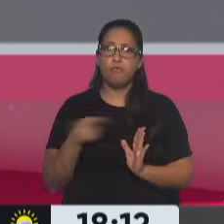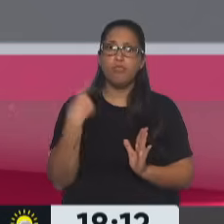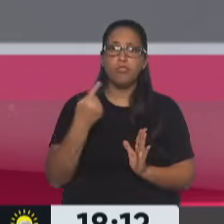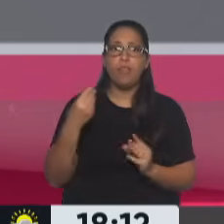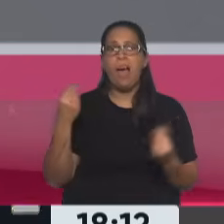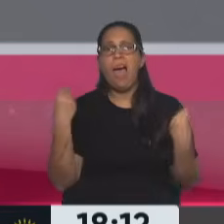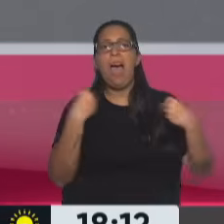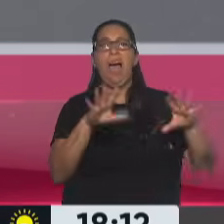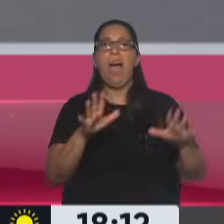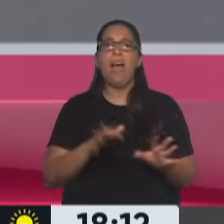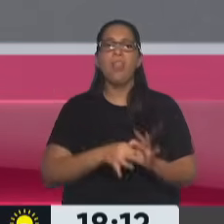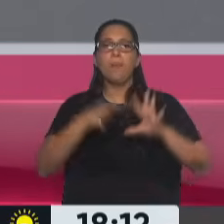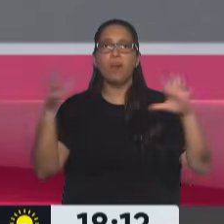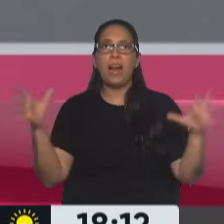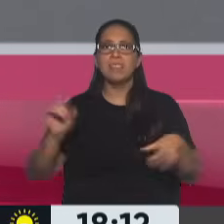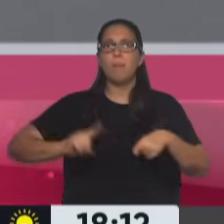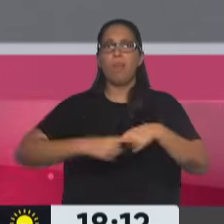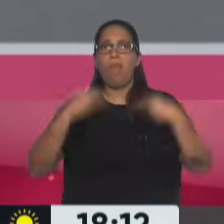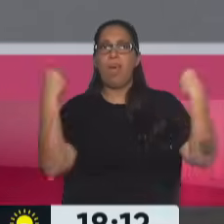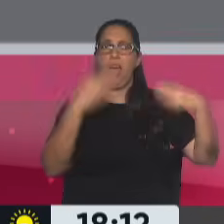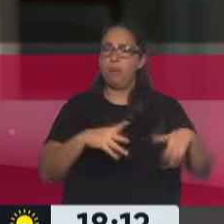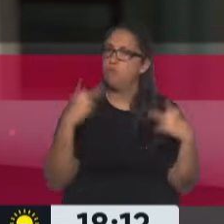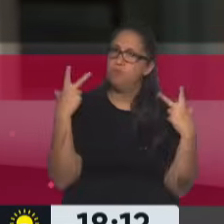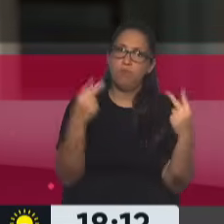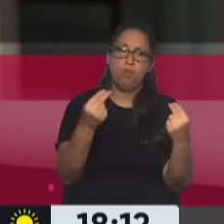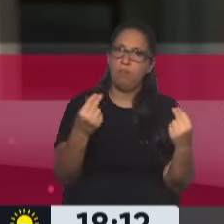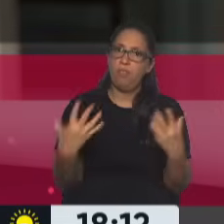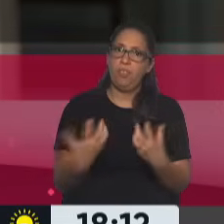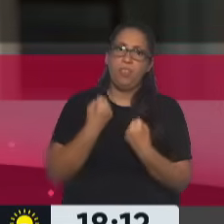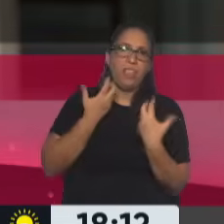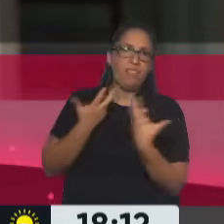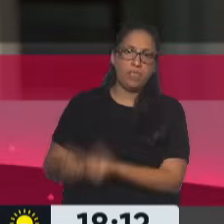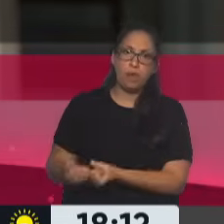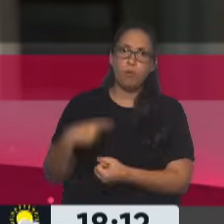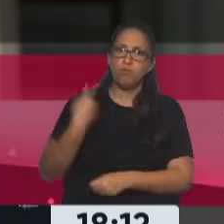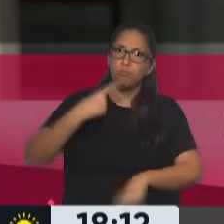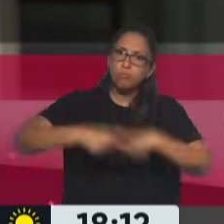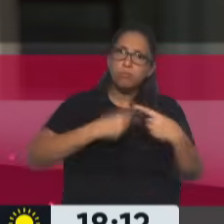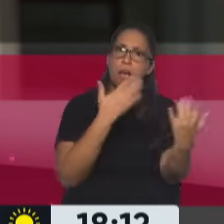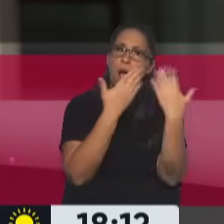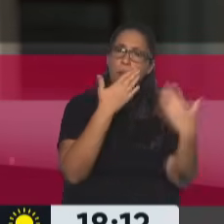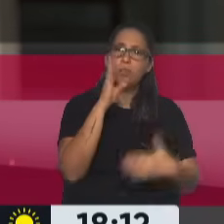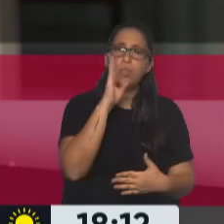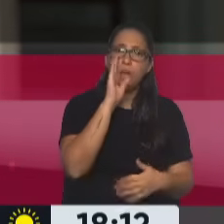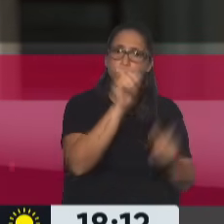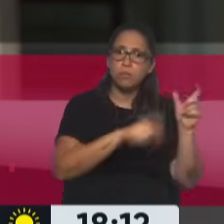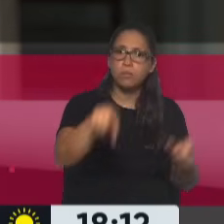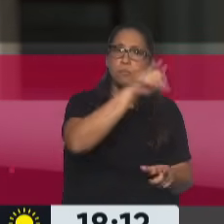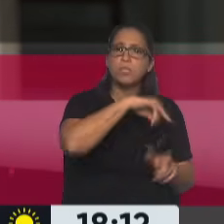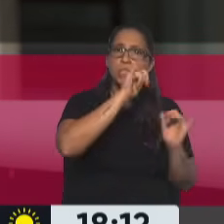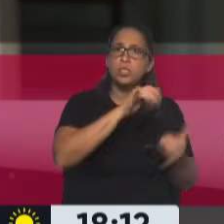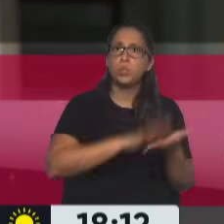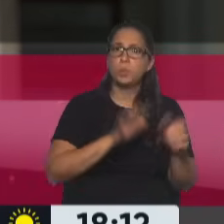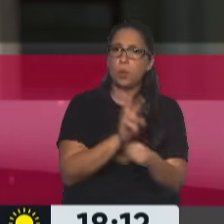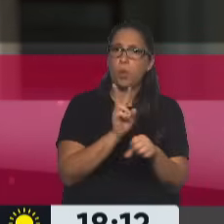grundlæggende demokratiske og politiske principper. Nu går vi ind fortsat i en dialog med amerikanerne omkring sikkerhed. Vi har i øvrigt også